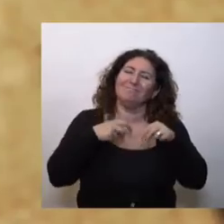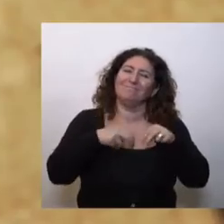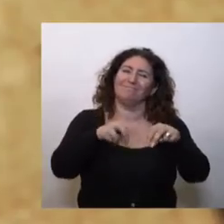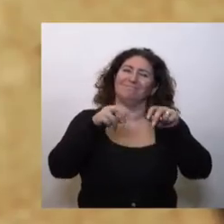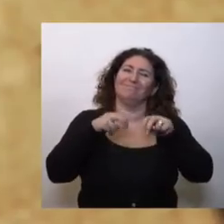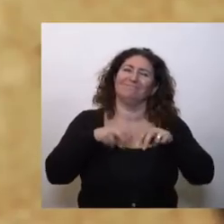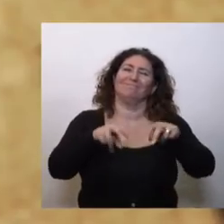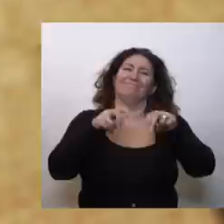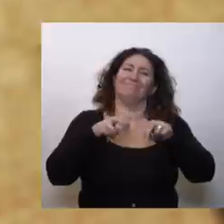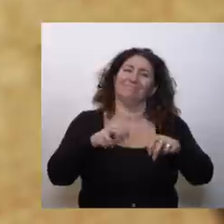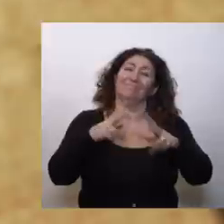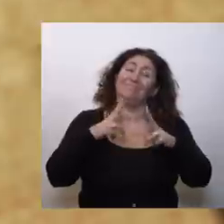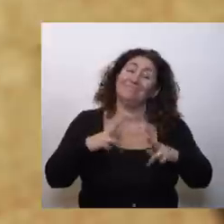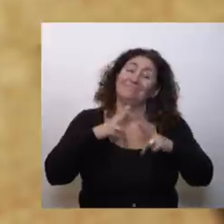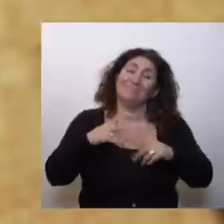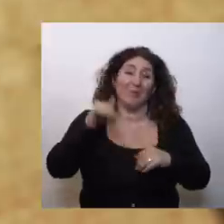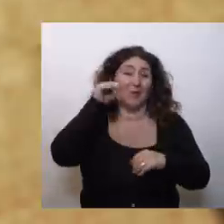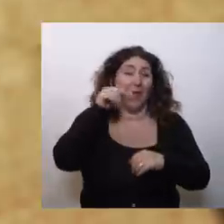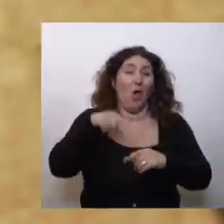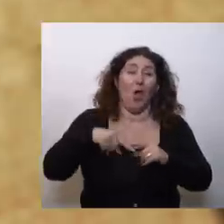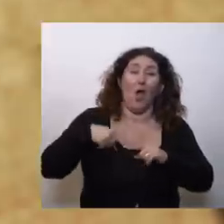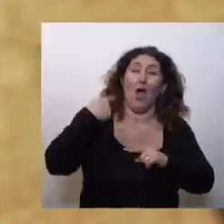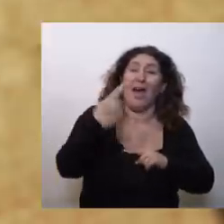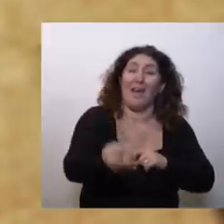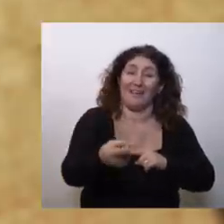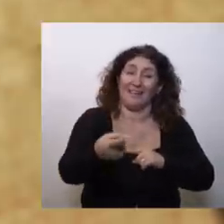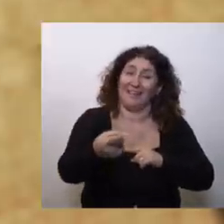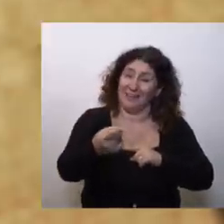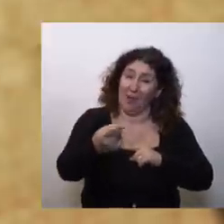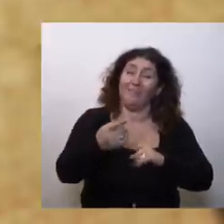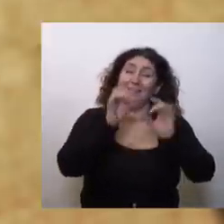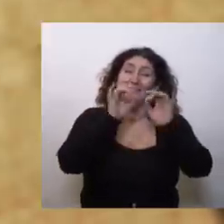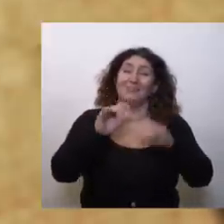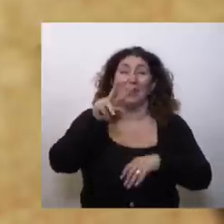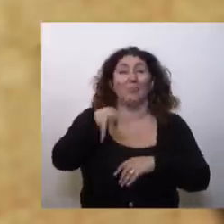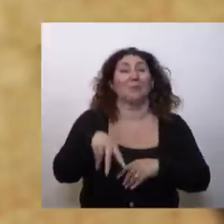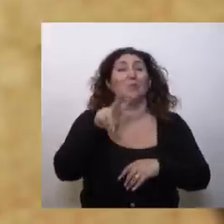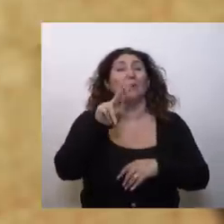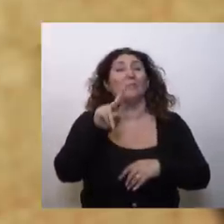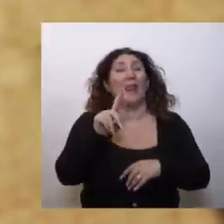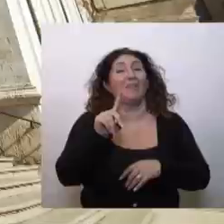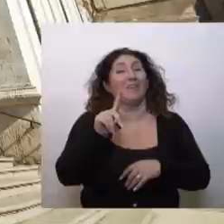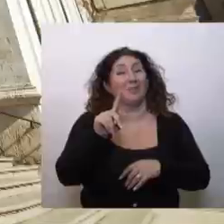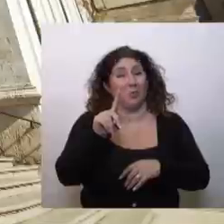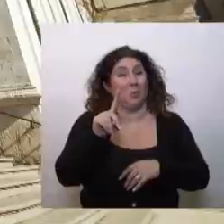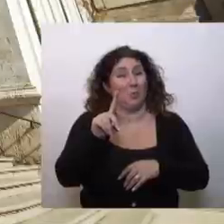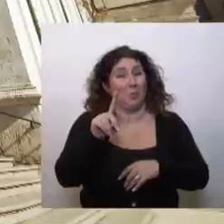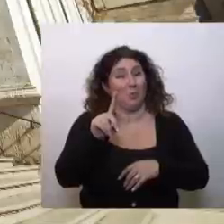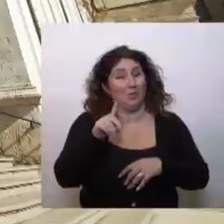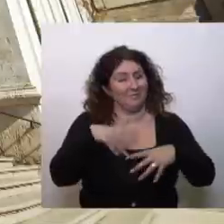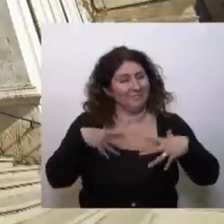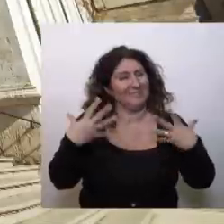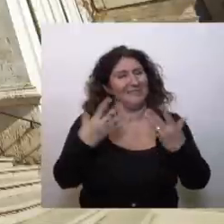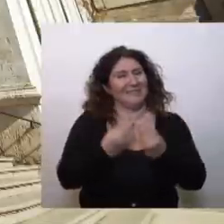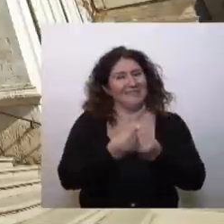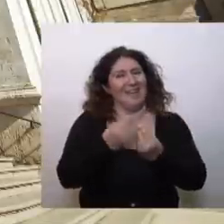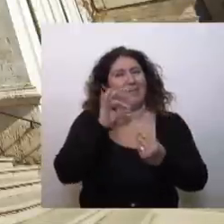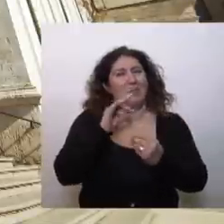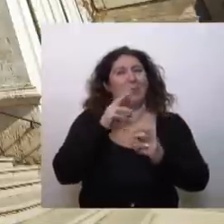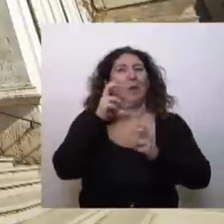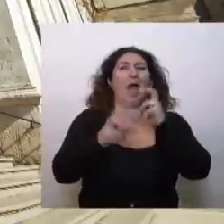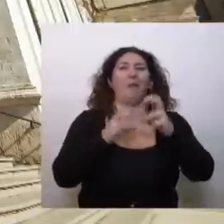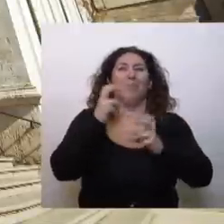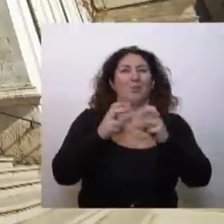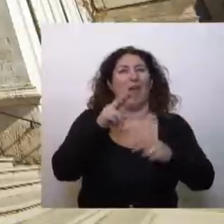incontrare insieme a tanti giovani qui a Torino nel pellegrinaggio di fiducia sulla terra nel Capodanno 2021. Grazie, e